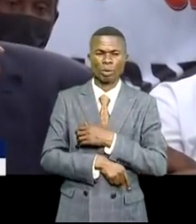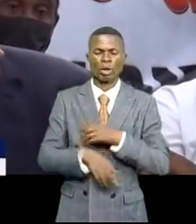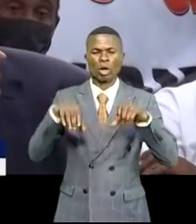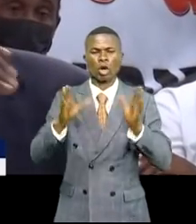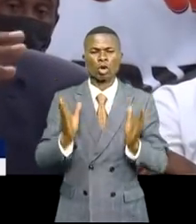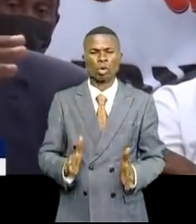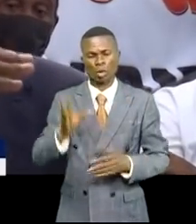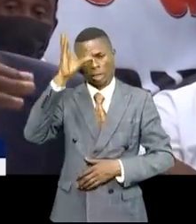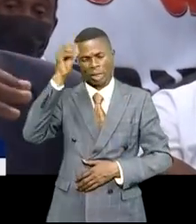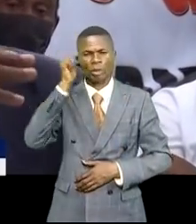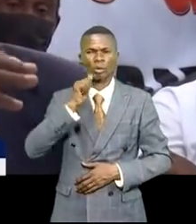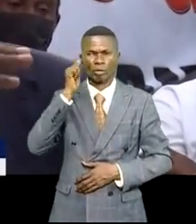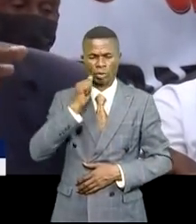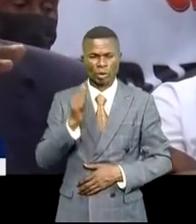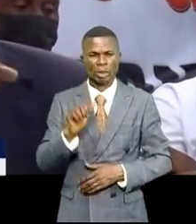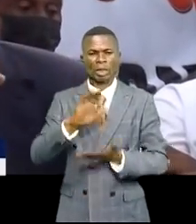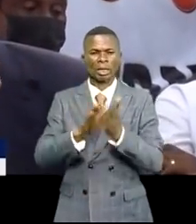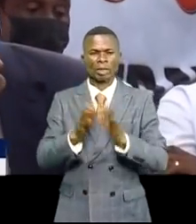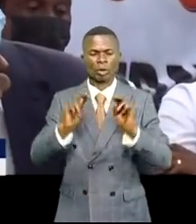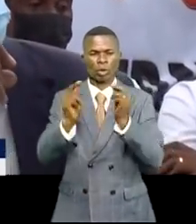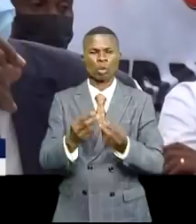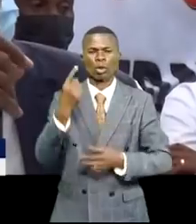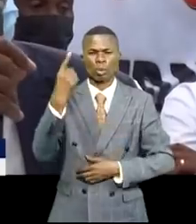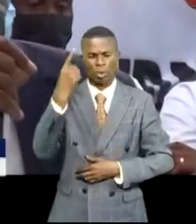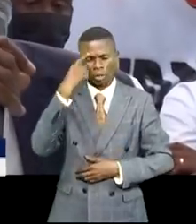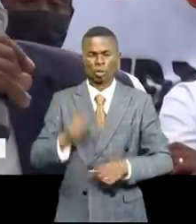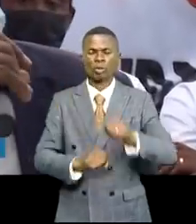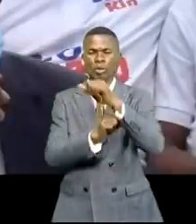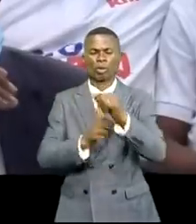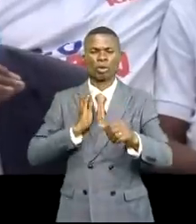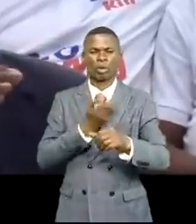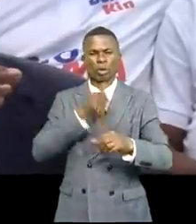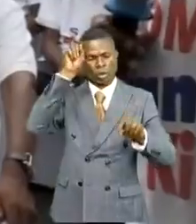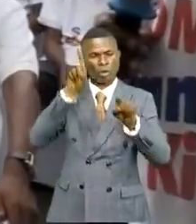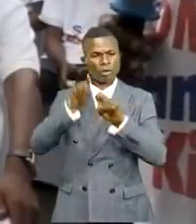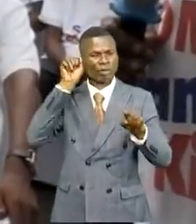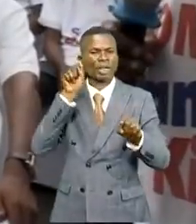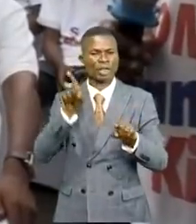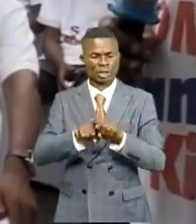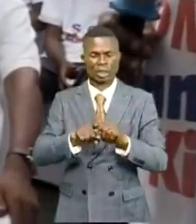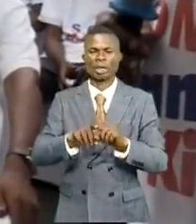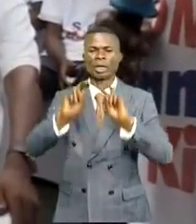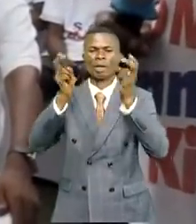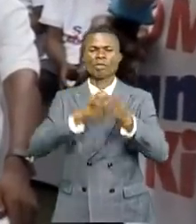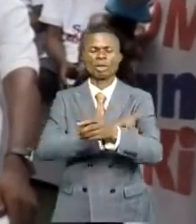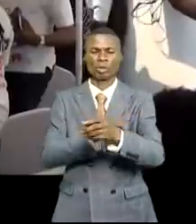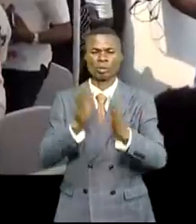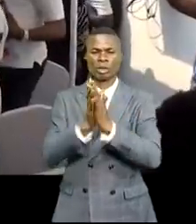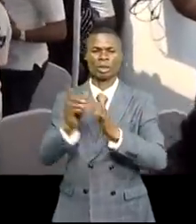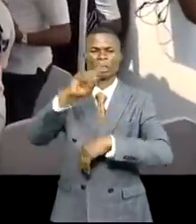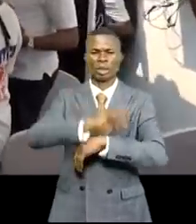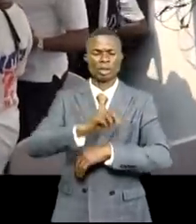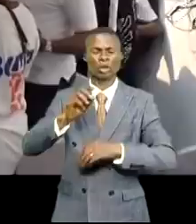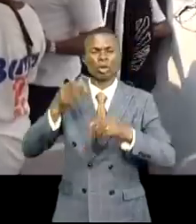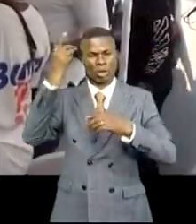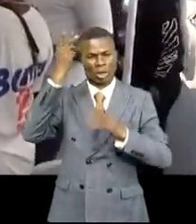Congolais, mettons-nous ensemble pour soutenir nos frères et sœurs du Goma. Pendant près de 10 jours, les Kinois sont